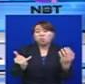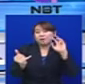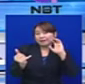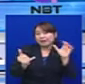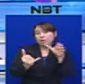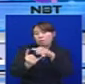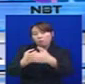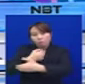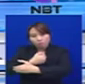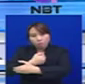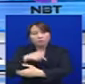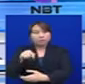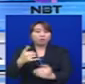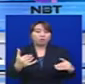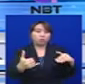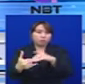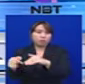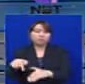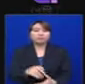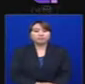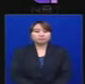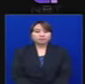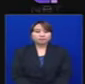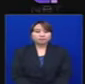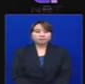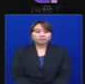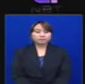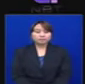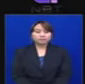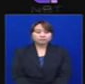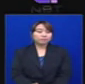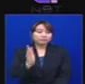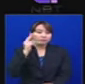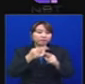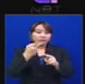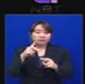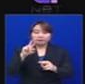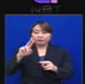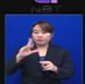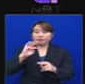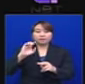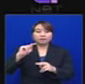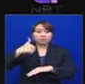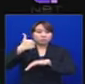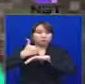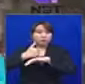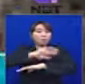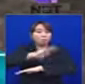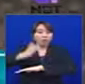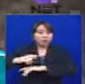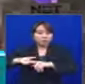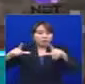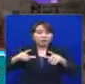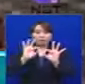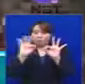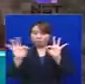แห่งชาติจากเหตุที่ถูกรถชนค่ะนายคันชิตศรีนพวรรณหัวหน้าอุทยานแห่งชาติเขาใหญ่โพสต์